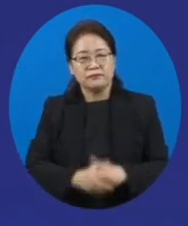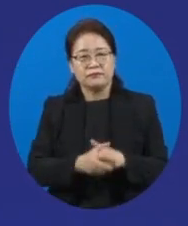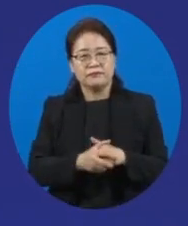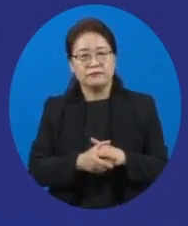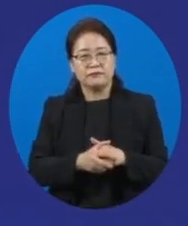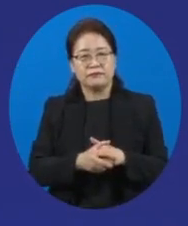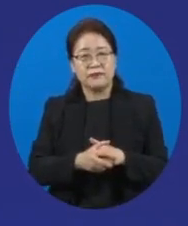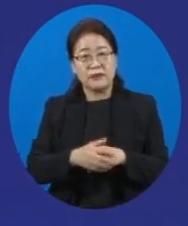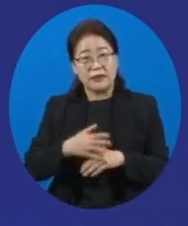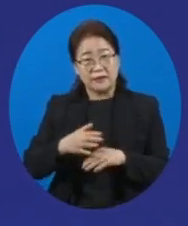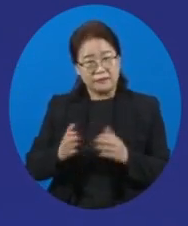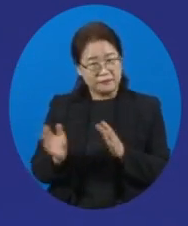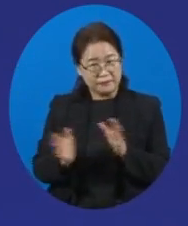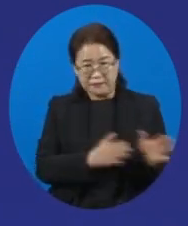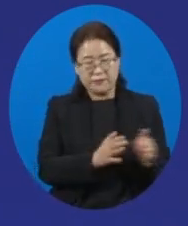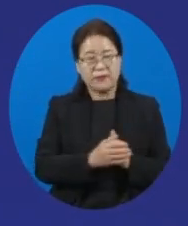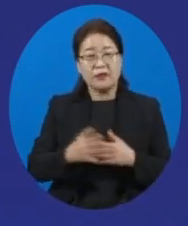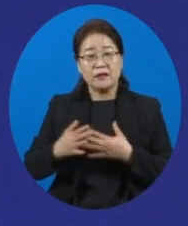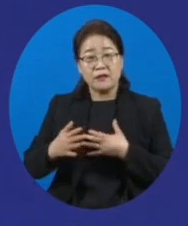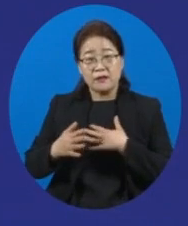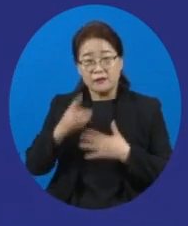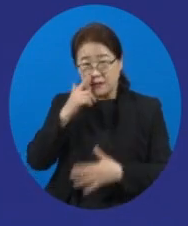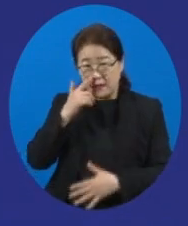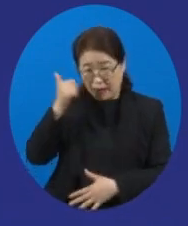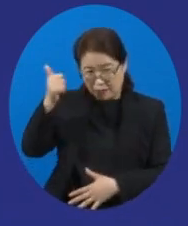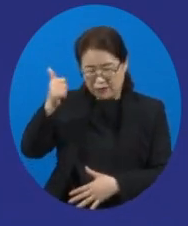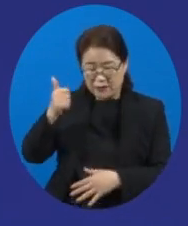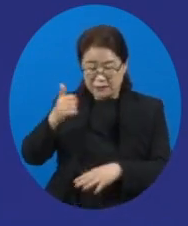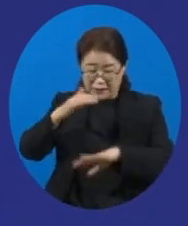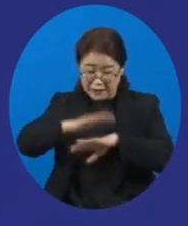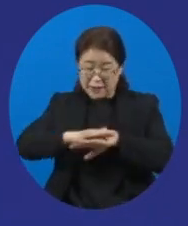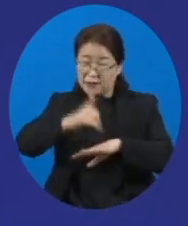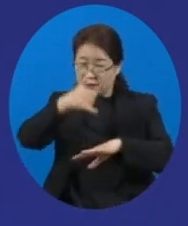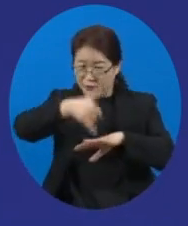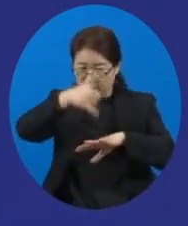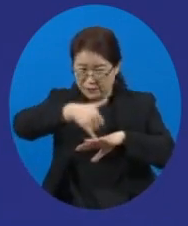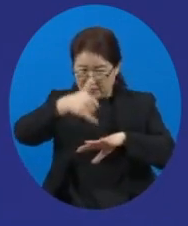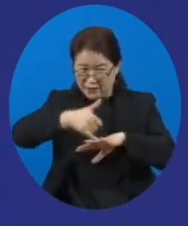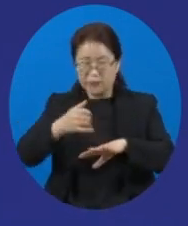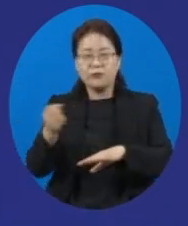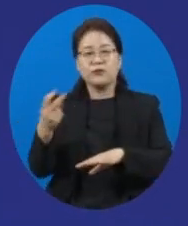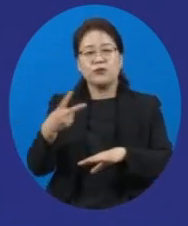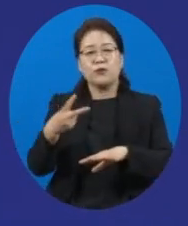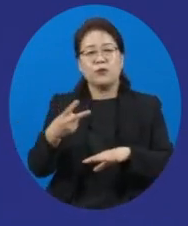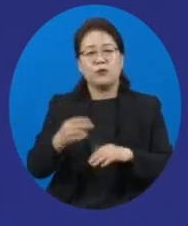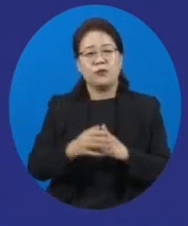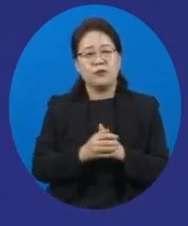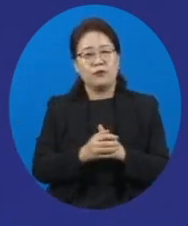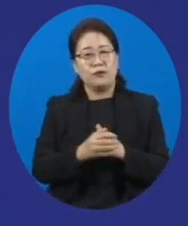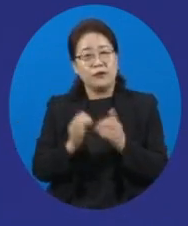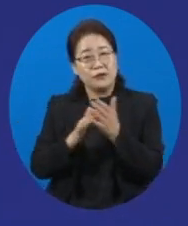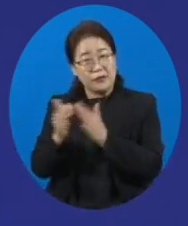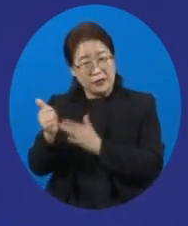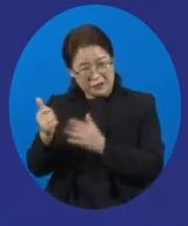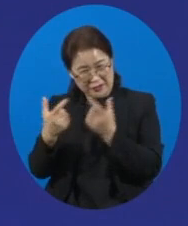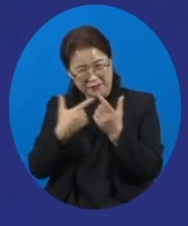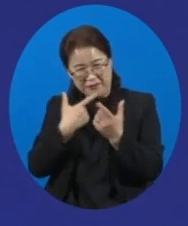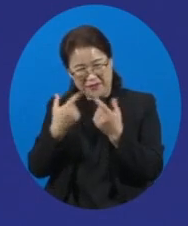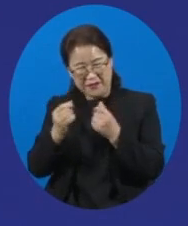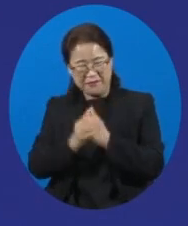저희 아버님은요, 시골에서 농사를 지으셨어요. 농사만 지으신 것이 아니라 예수님처럼 목수일을